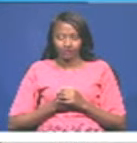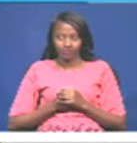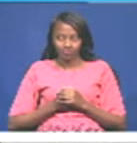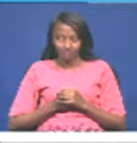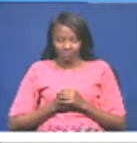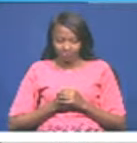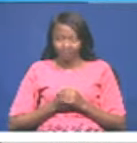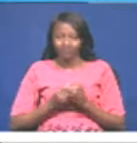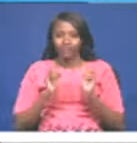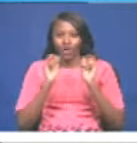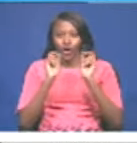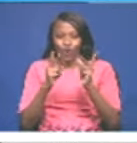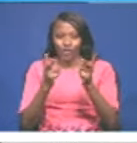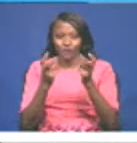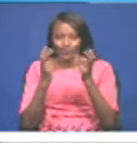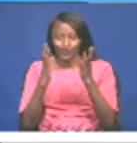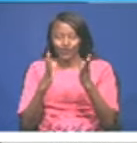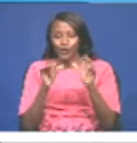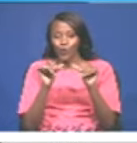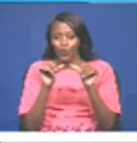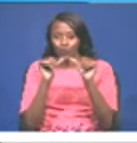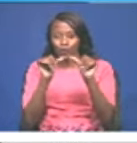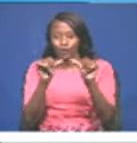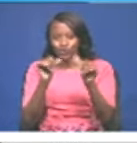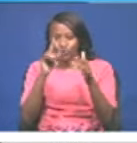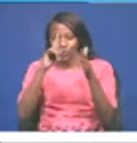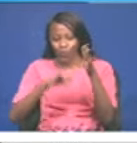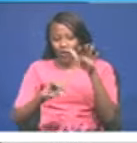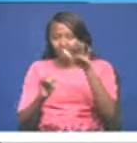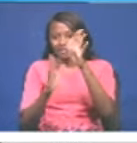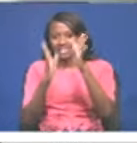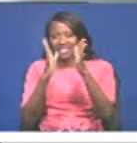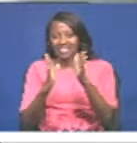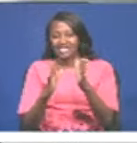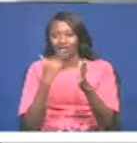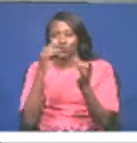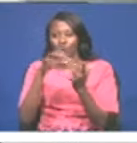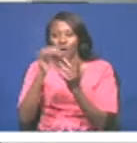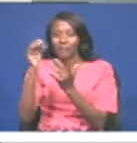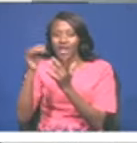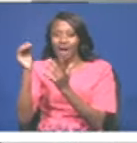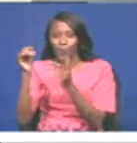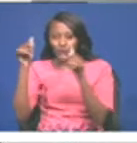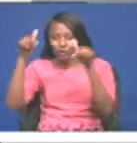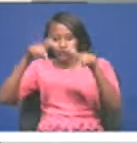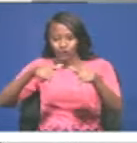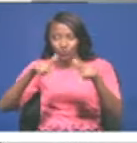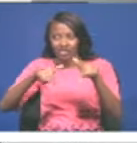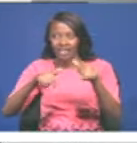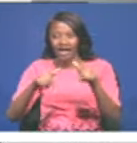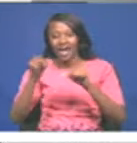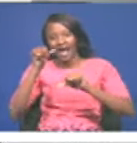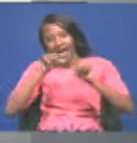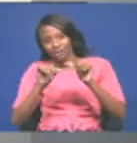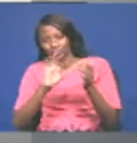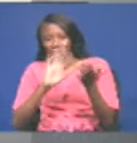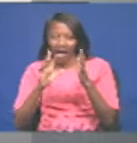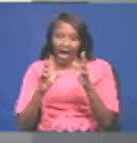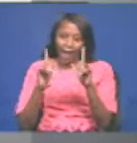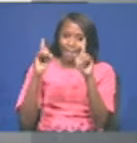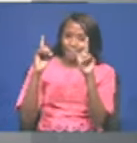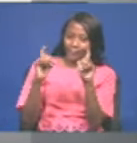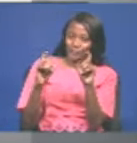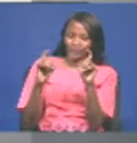Na mtazamaji, sasa tuweze kuangazia baraza la mawaziri ambao wameweza kuteuliwa hii leo, na tuweze kupata vile vile picha zao.